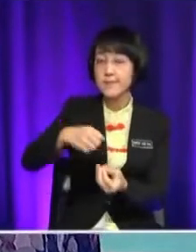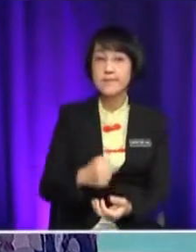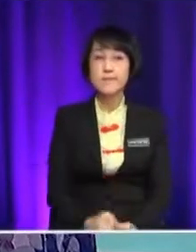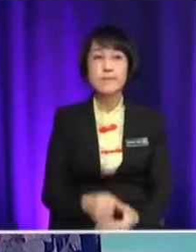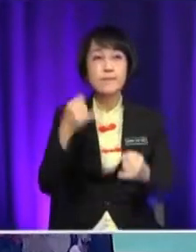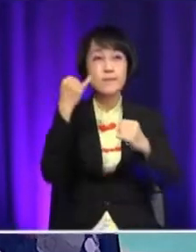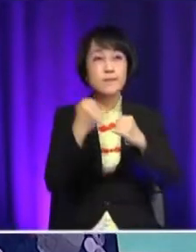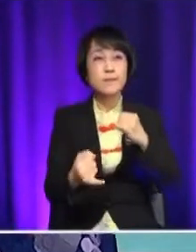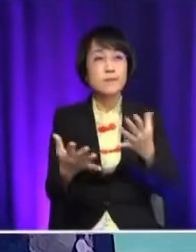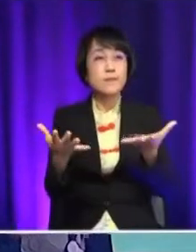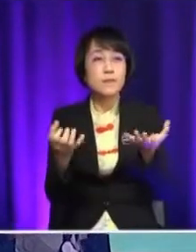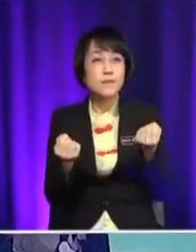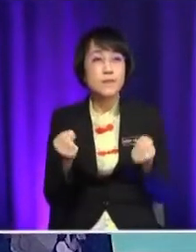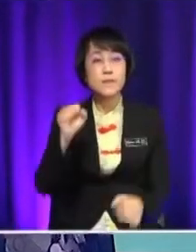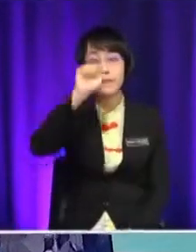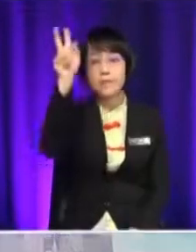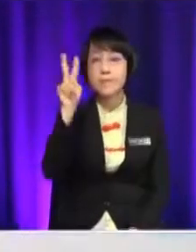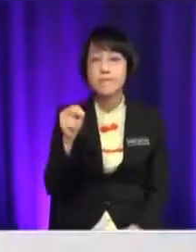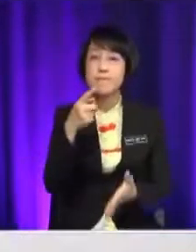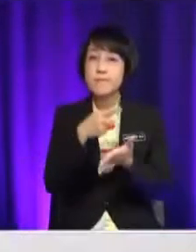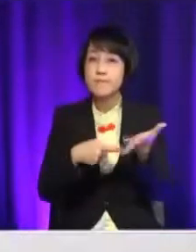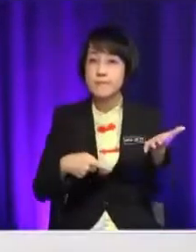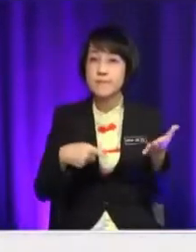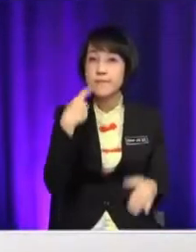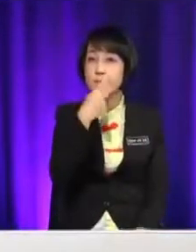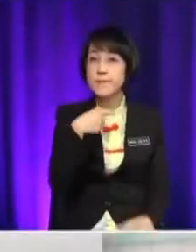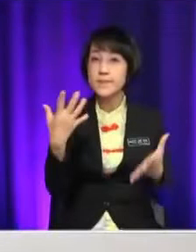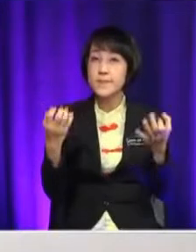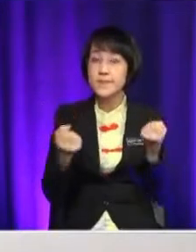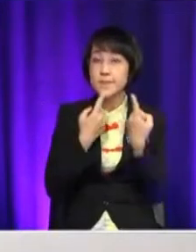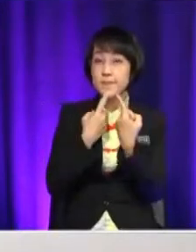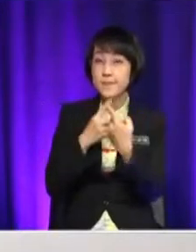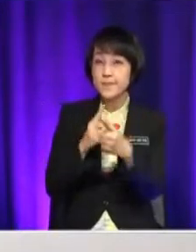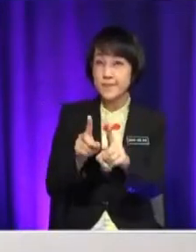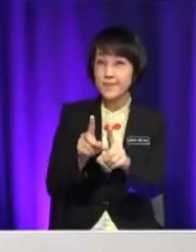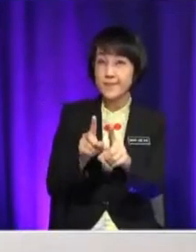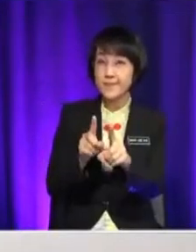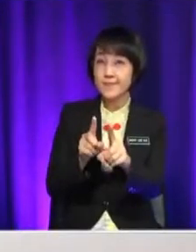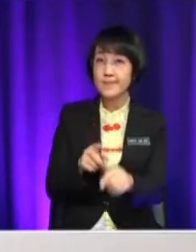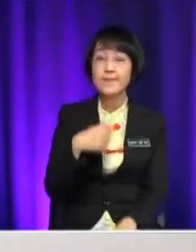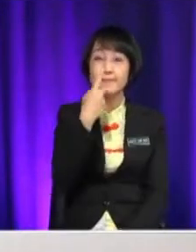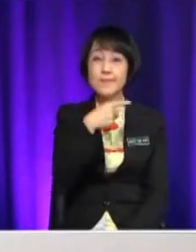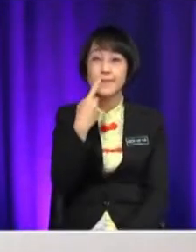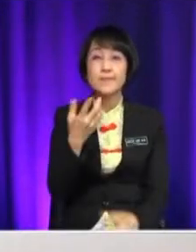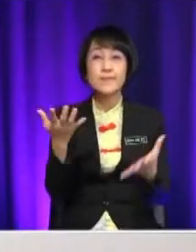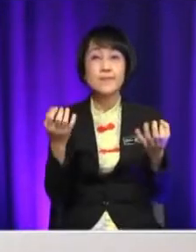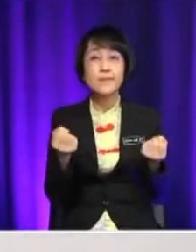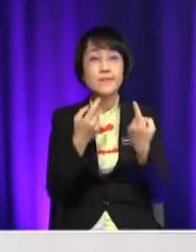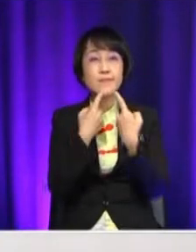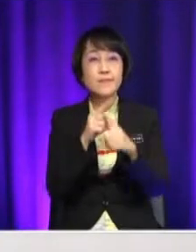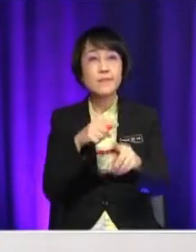ya? Siapa agaknya tu? Lagi-lagi, hands up dengan siapa izin. Boleh? Siapa yang nak jawab kehendak